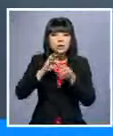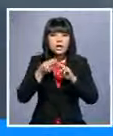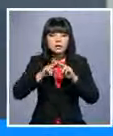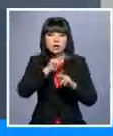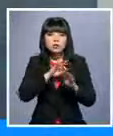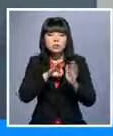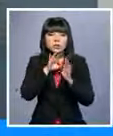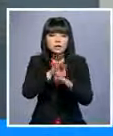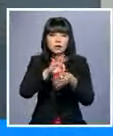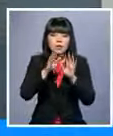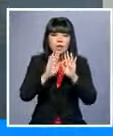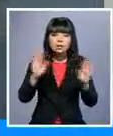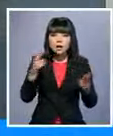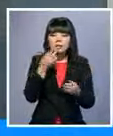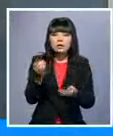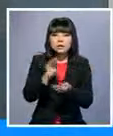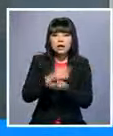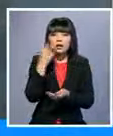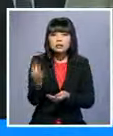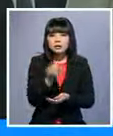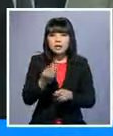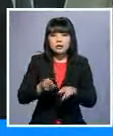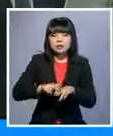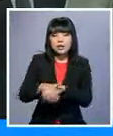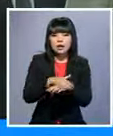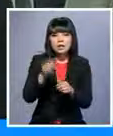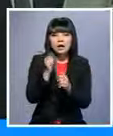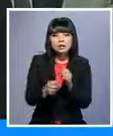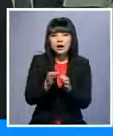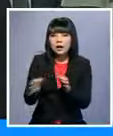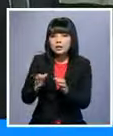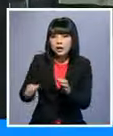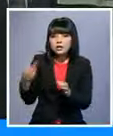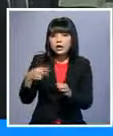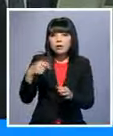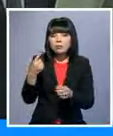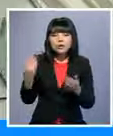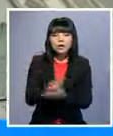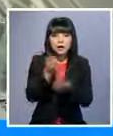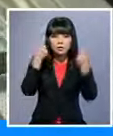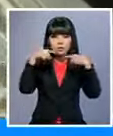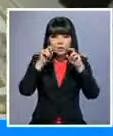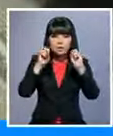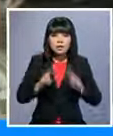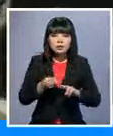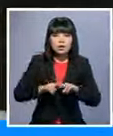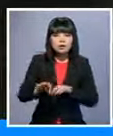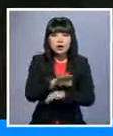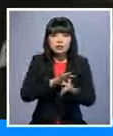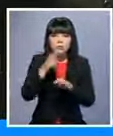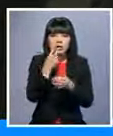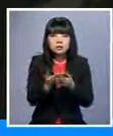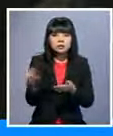баяндалған көрмемен танысты. Телекөпір кезінде еліміздің әр аймағындағы 21 индустриалды жоба іске қосылды. Алдымен елбасы Қорғас